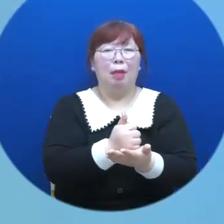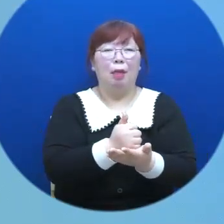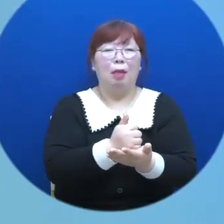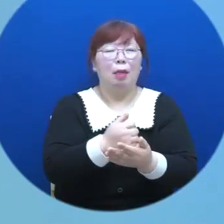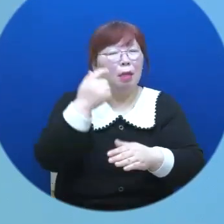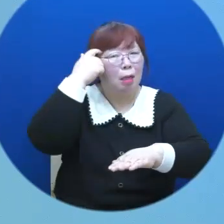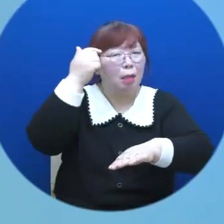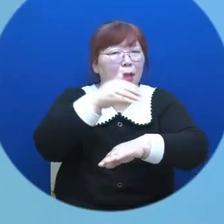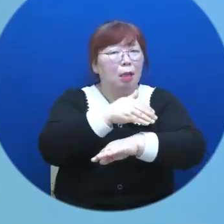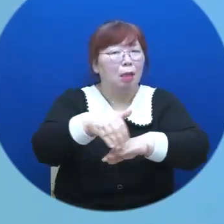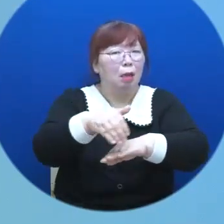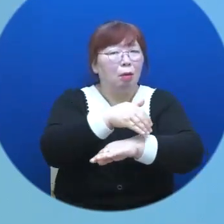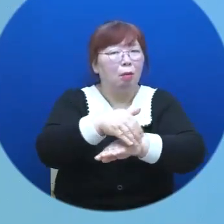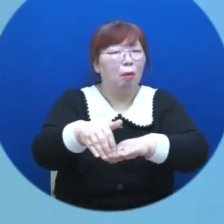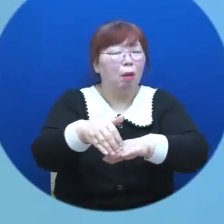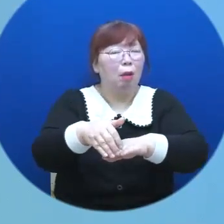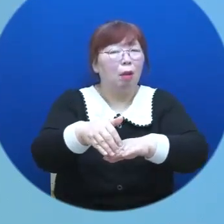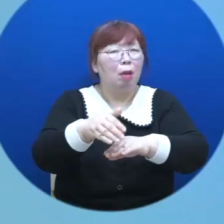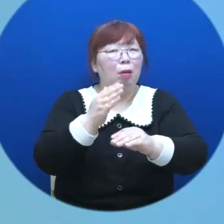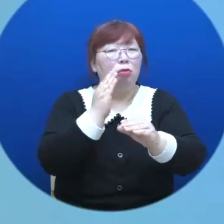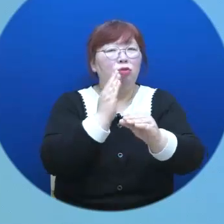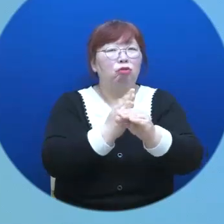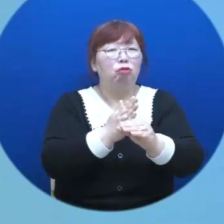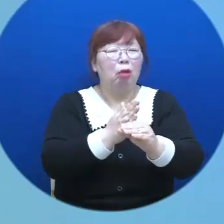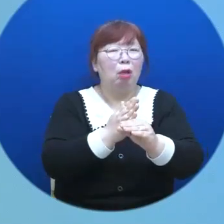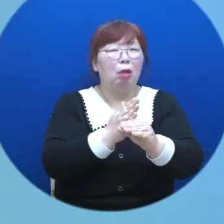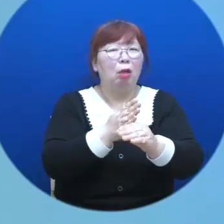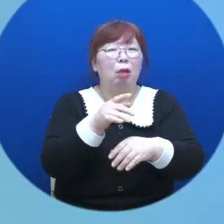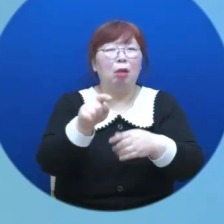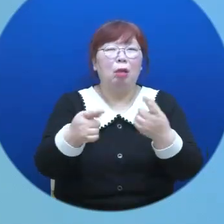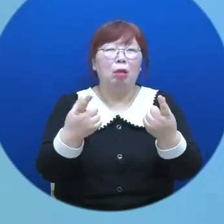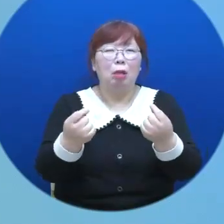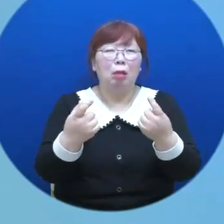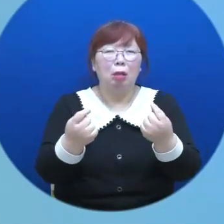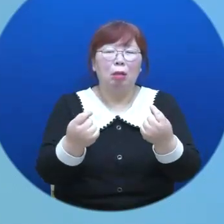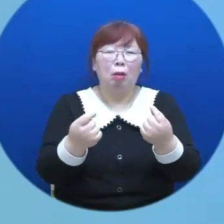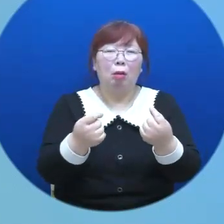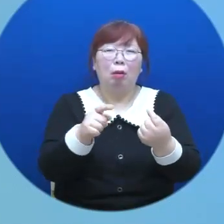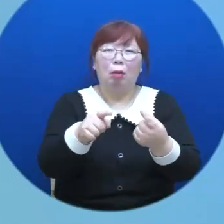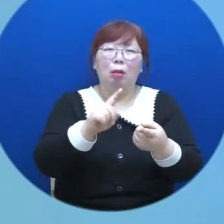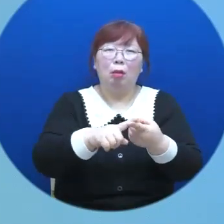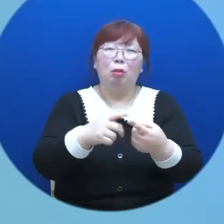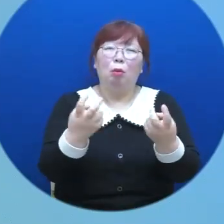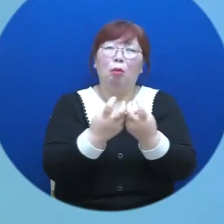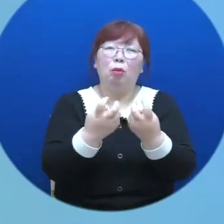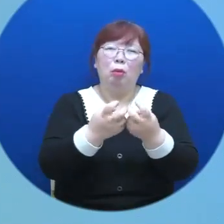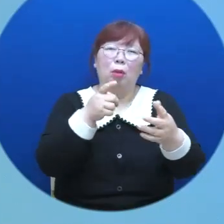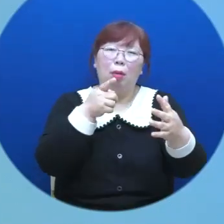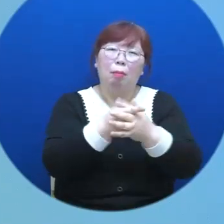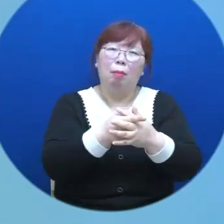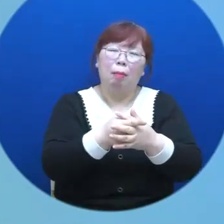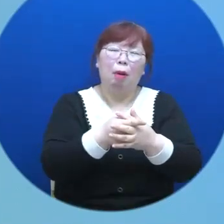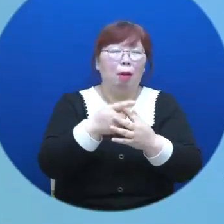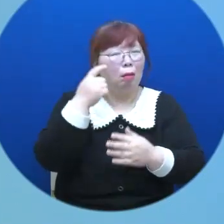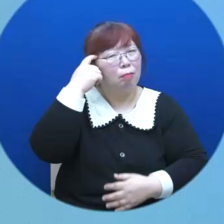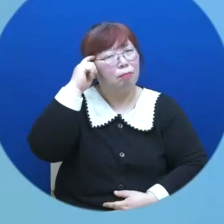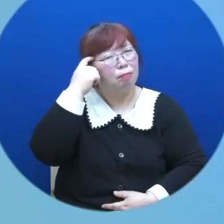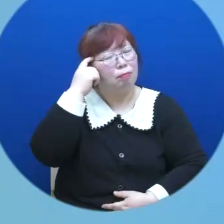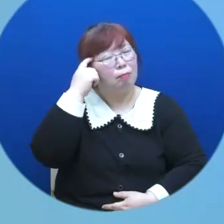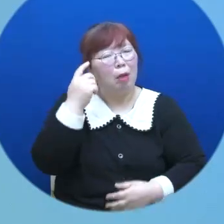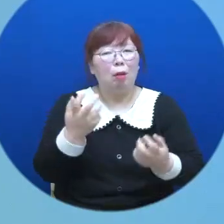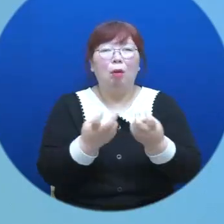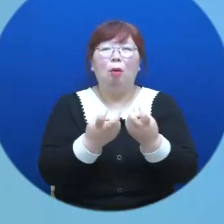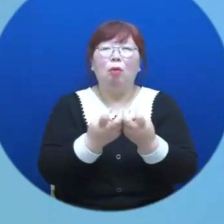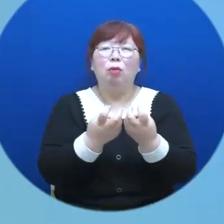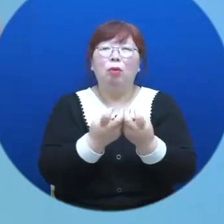계획 속에 이런 명화를 그리고 있었구나 하는 걸 어떻게 알게 됐느냐는 거예요. 요셉이 그걸 어떻게